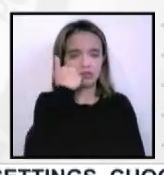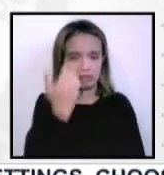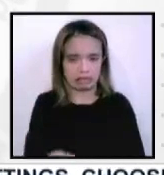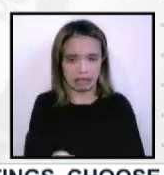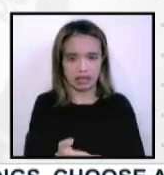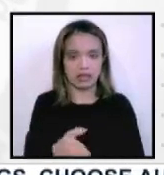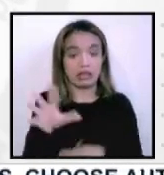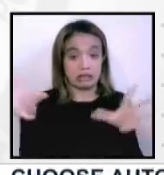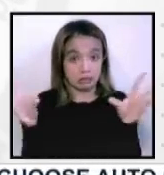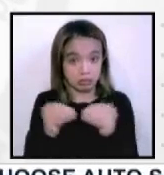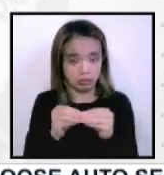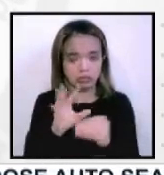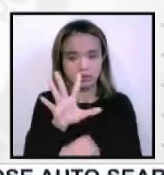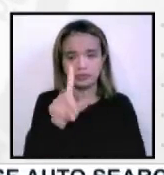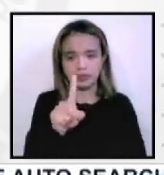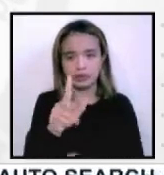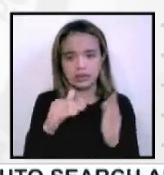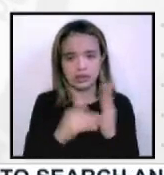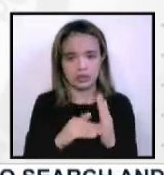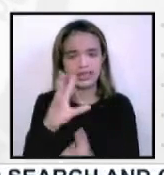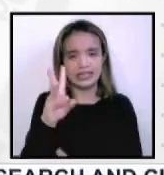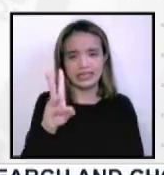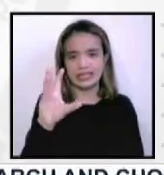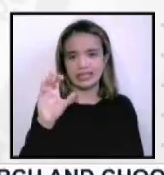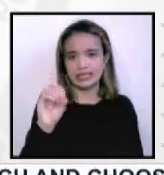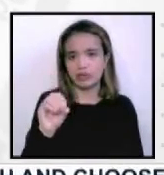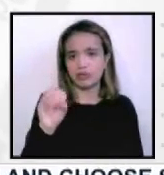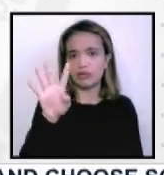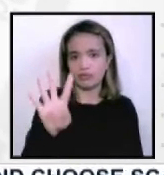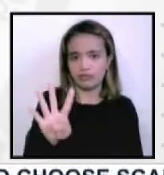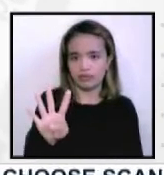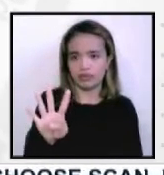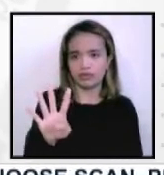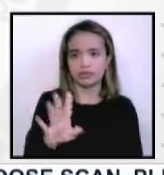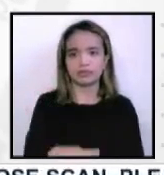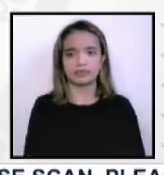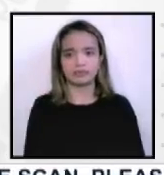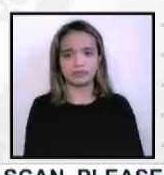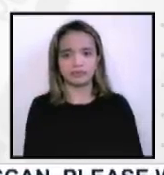51,604 ang bilang na ng mga namatay dahil sa COVID-19.